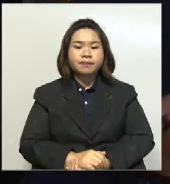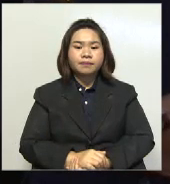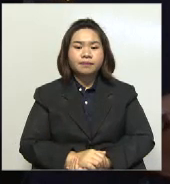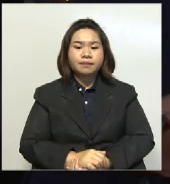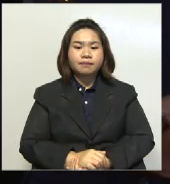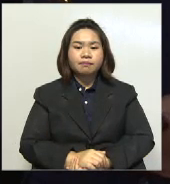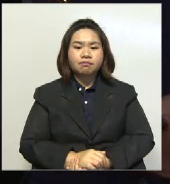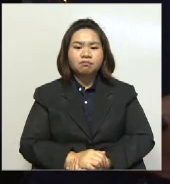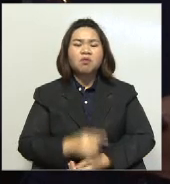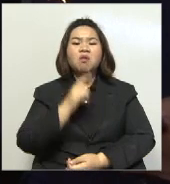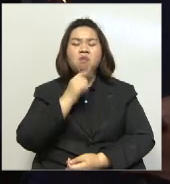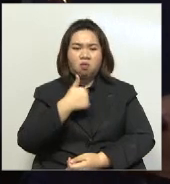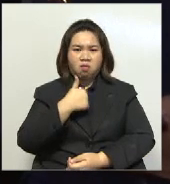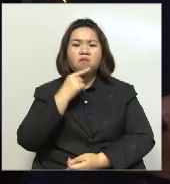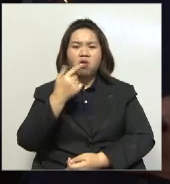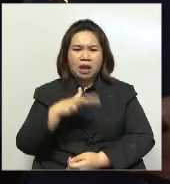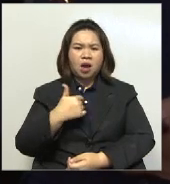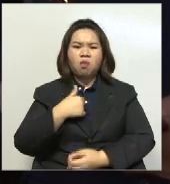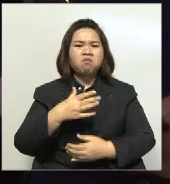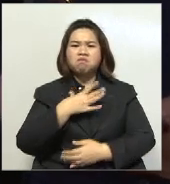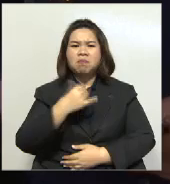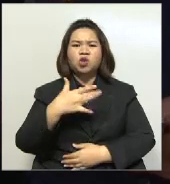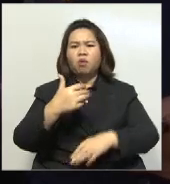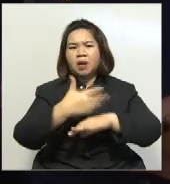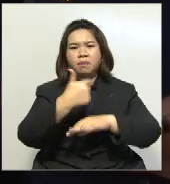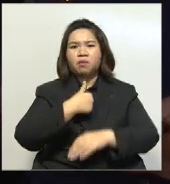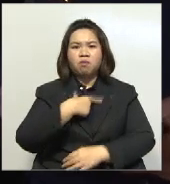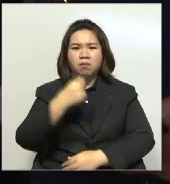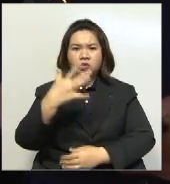ผมไม่เอา ก็เพราะผมก็บอกแล้วว่าผมไม่ชอบการเมืองนะ